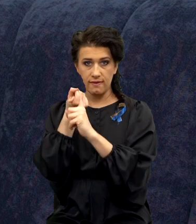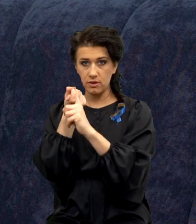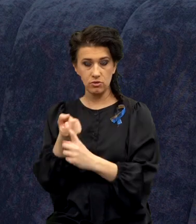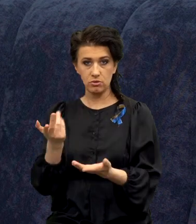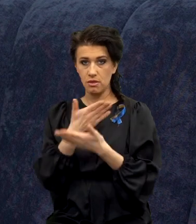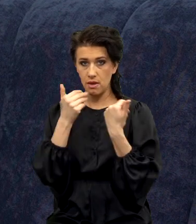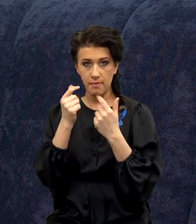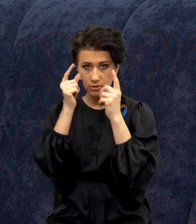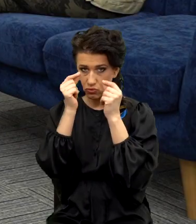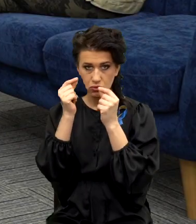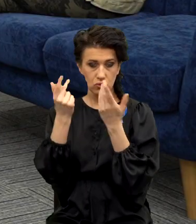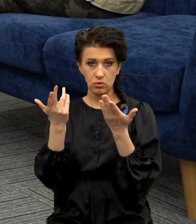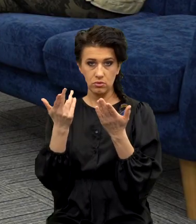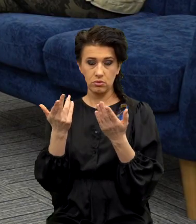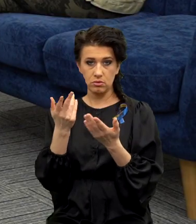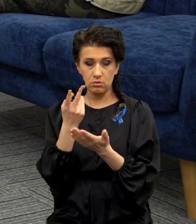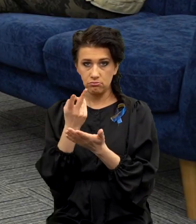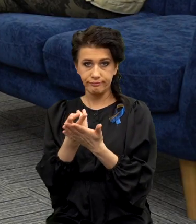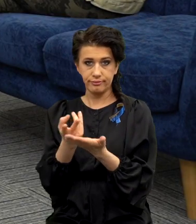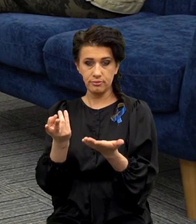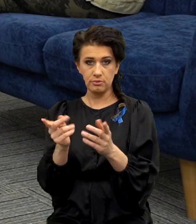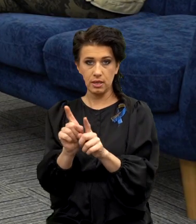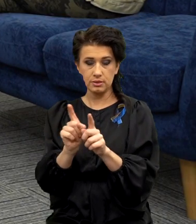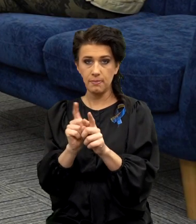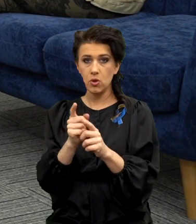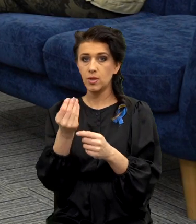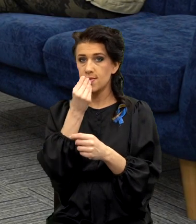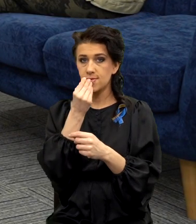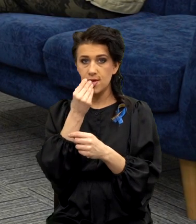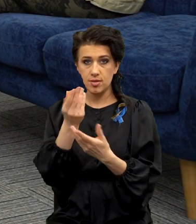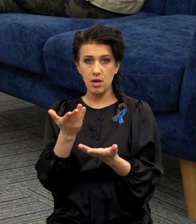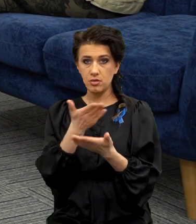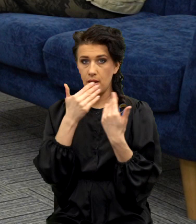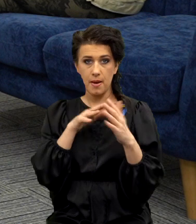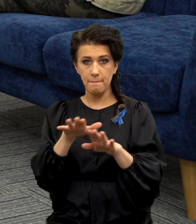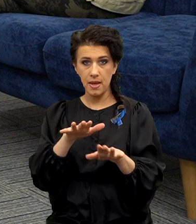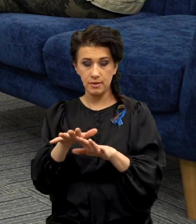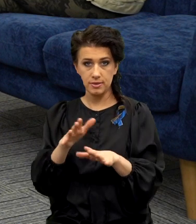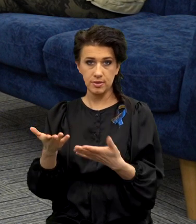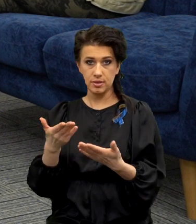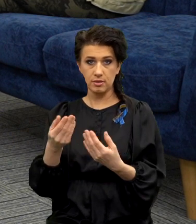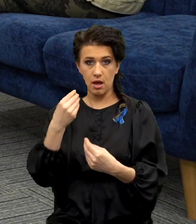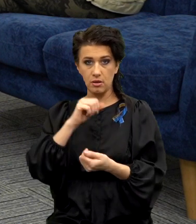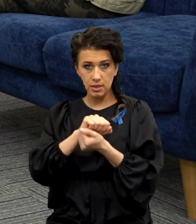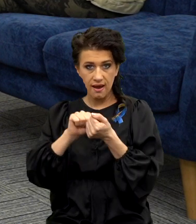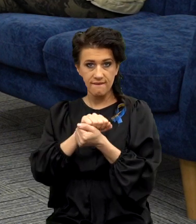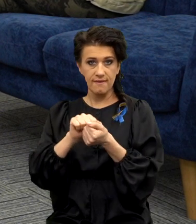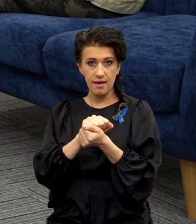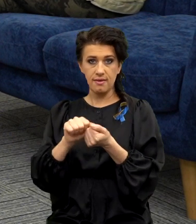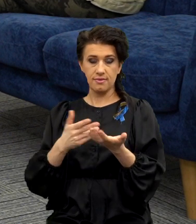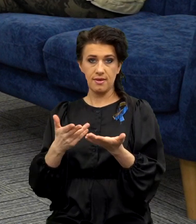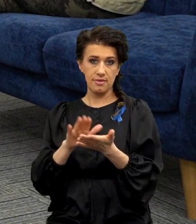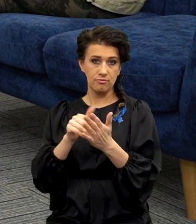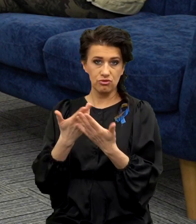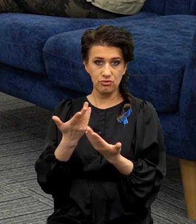nie ma snu, tak? Kiedy jedzenia jest tak dużo, że nie ma miejsca na przetrawienie i odwrotnie, więc